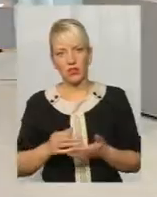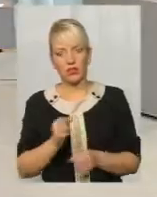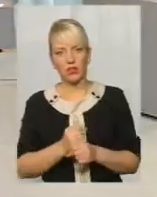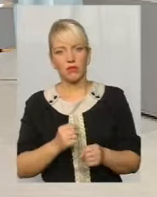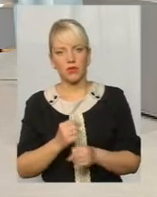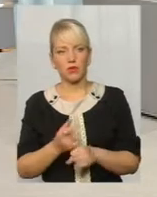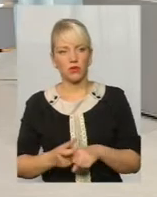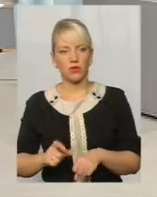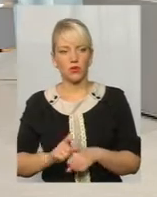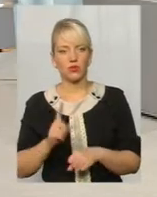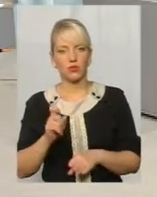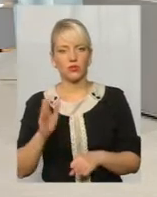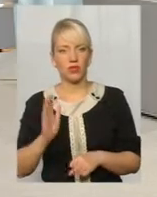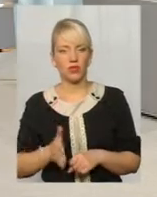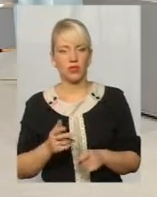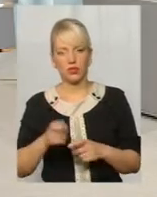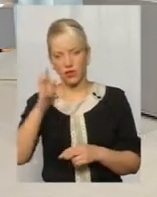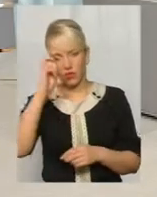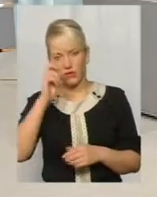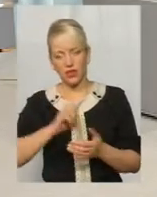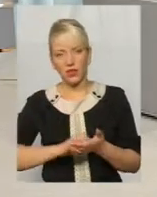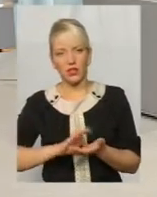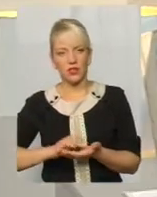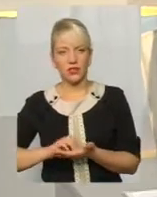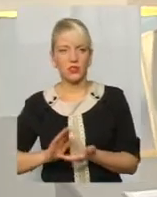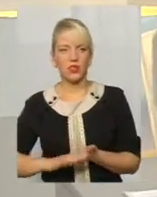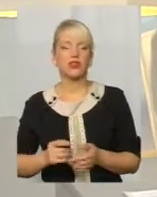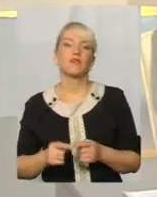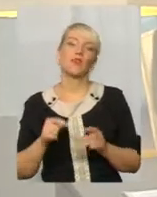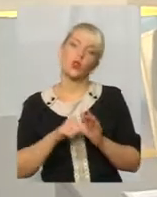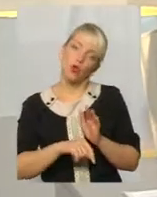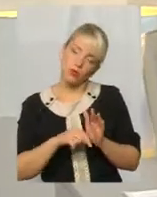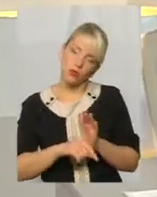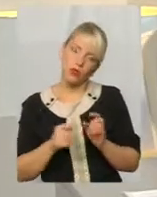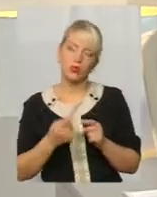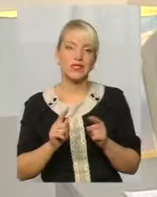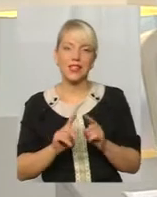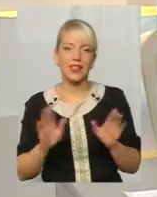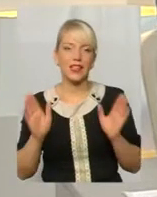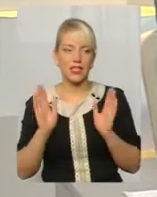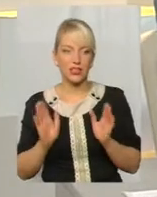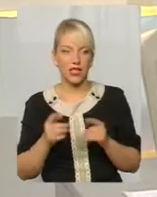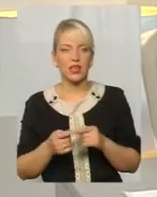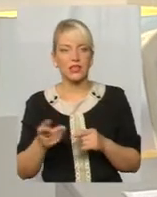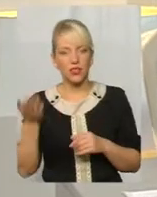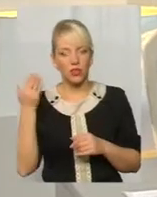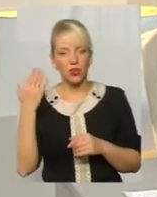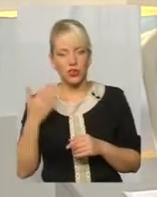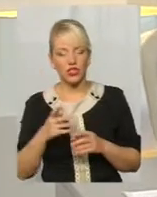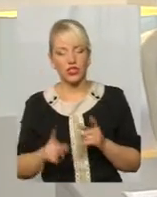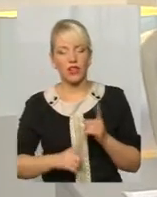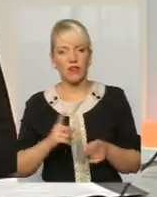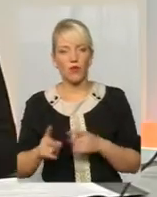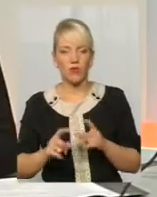понад 150 державних реєстраторів. Тобто це не лише ті колишні реформовані